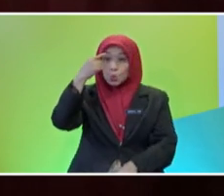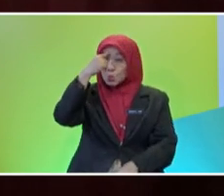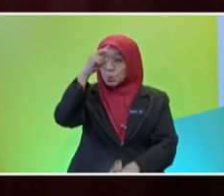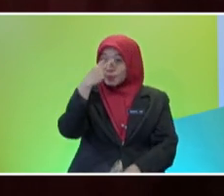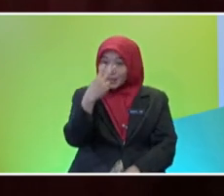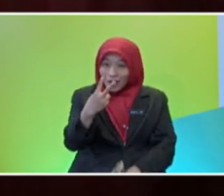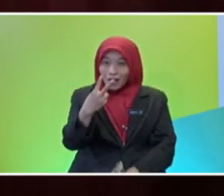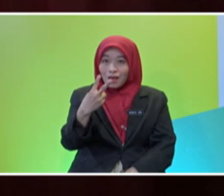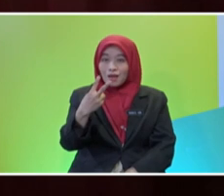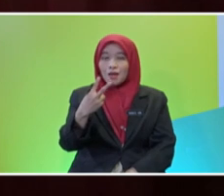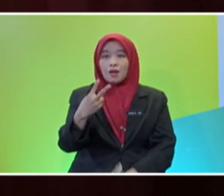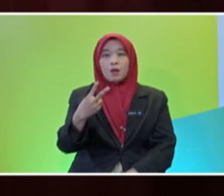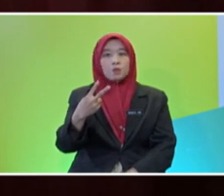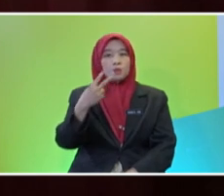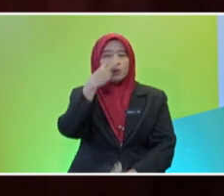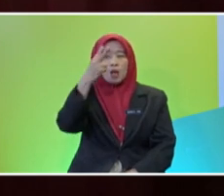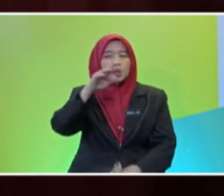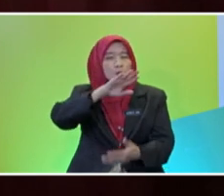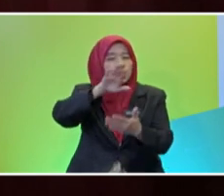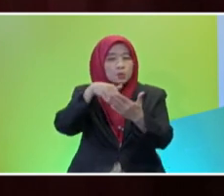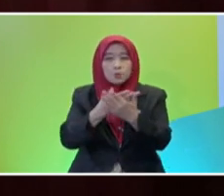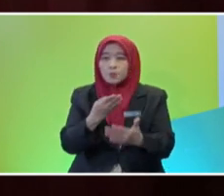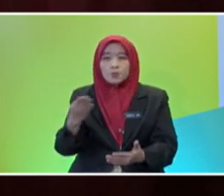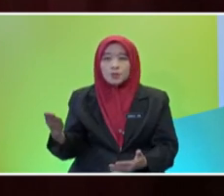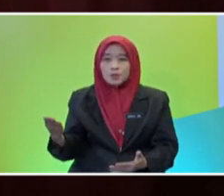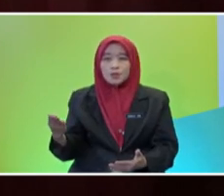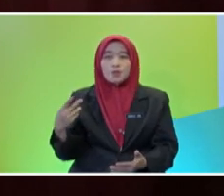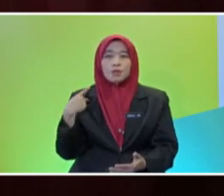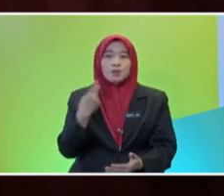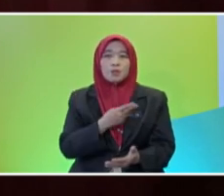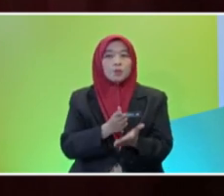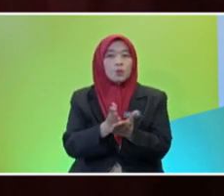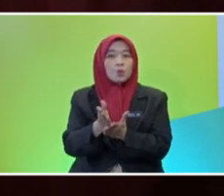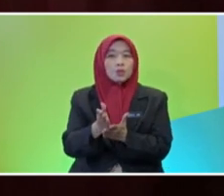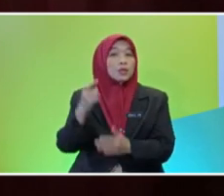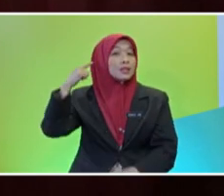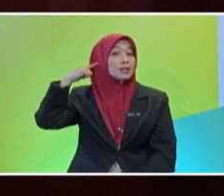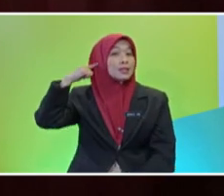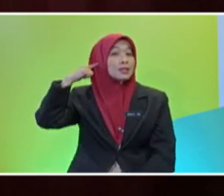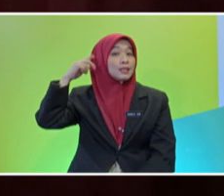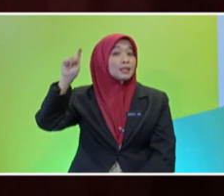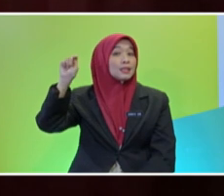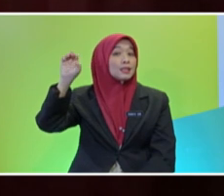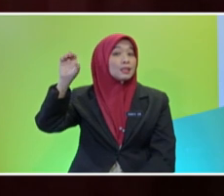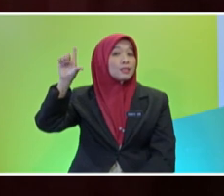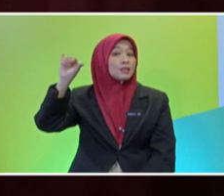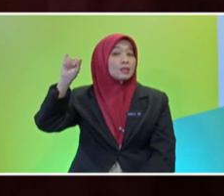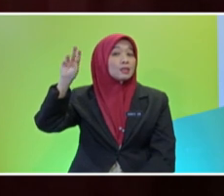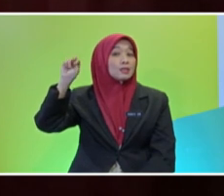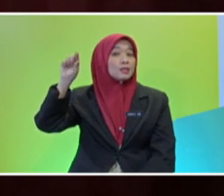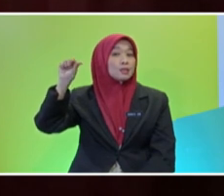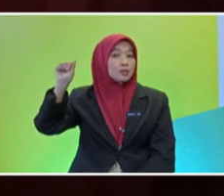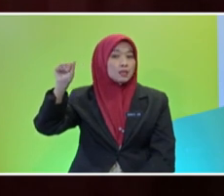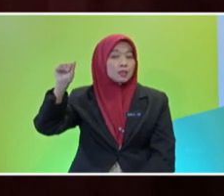melihat. Kita melihat semua benda kan? Okey, seterusnya ialah telinga. Telinga.